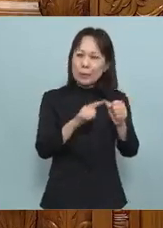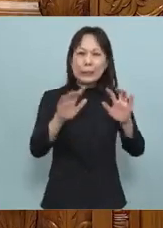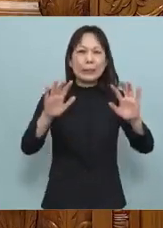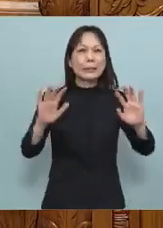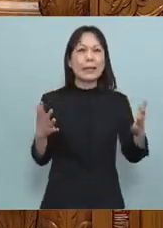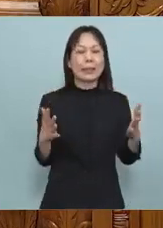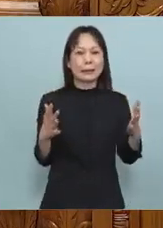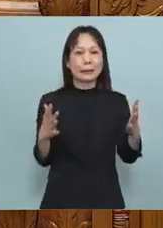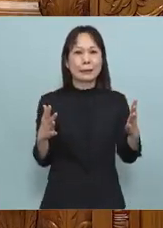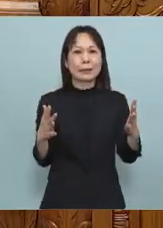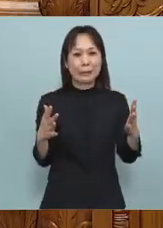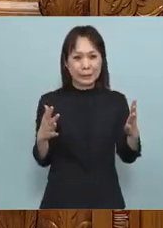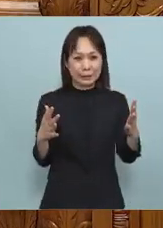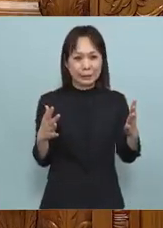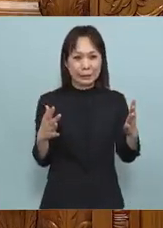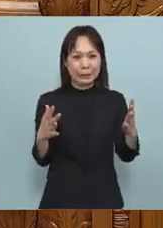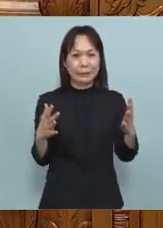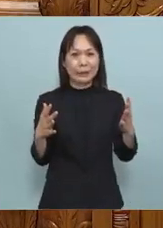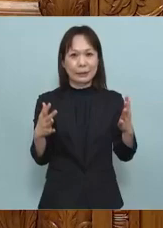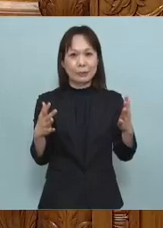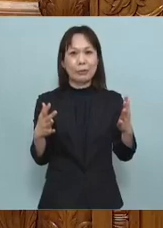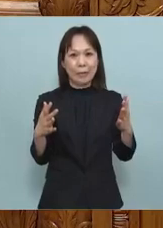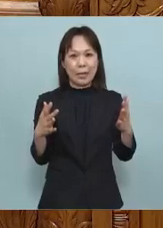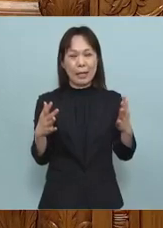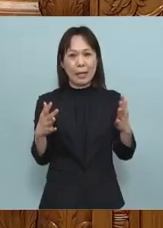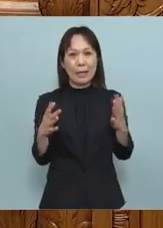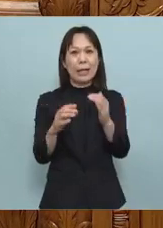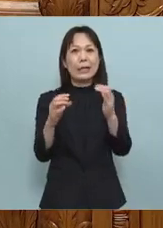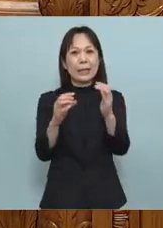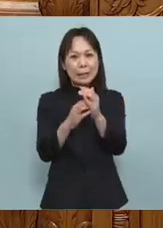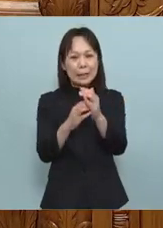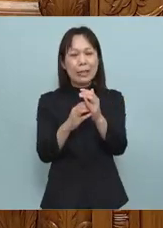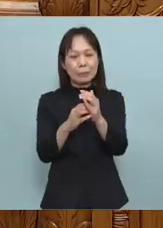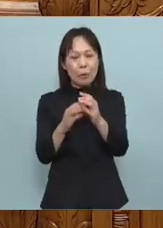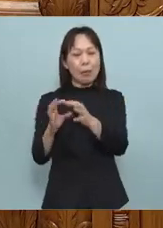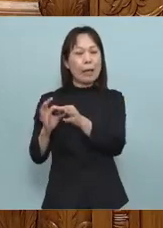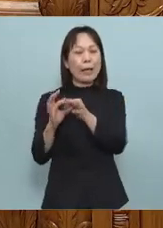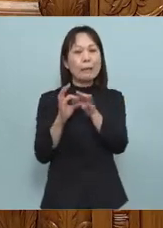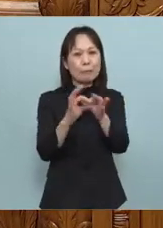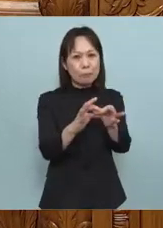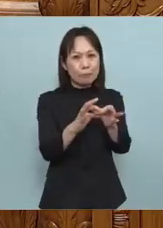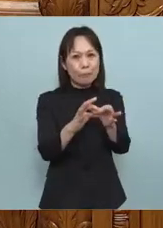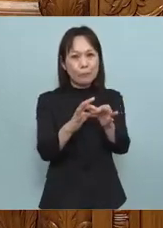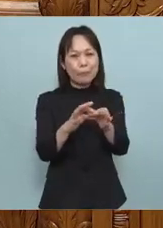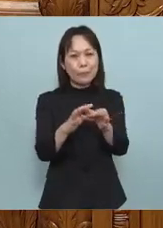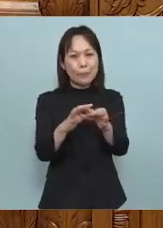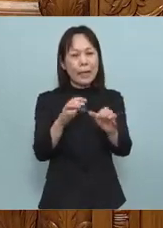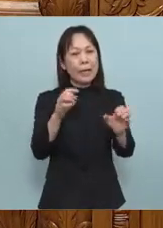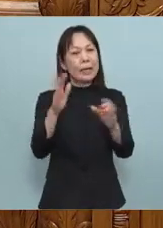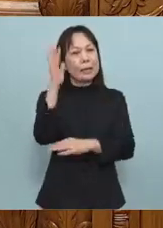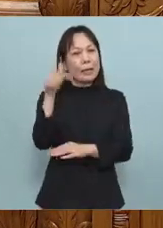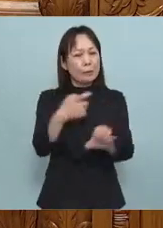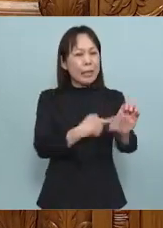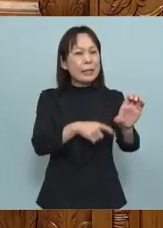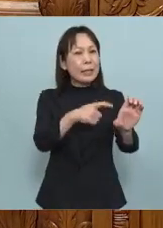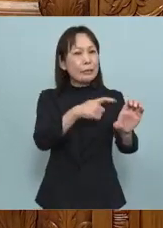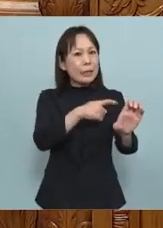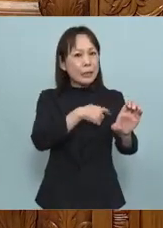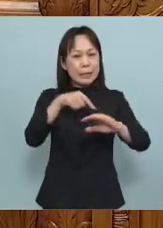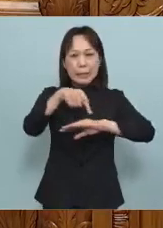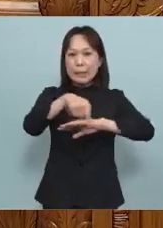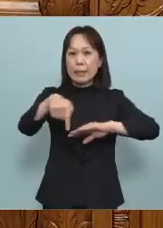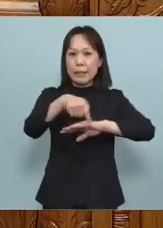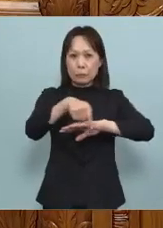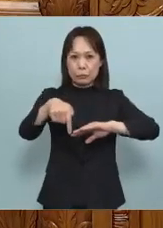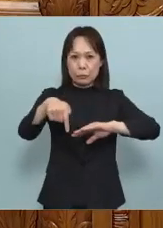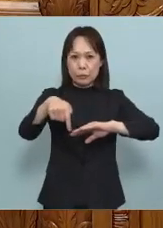これは石炭火力発電の延命の策ではありませんか。政府のエネルギー戦略では2030年ど